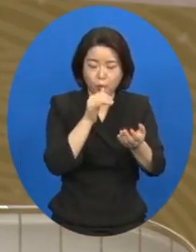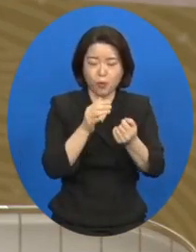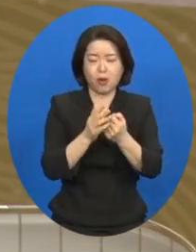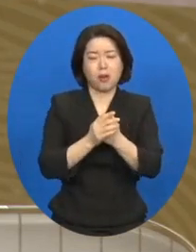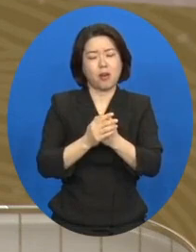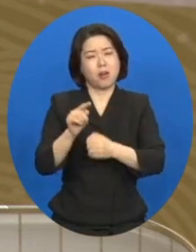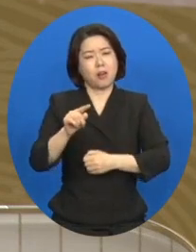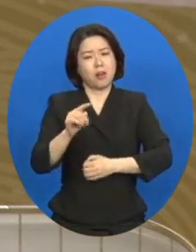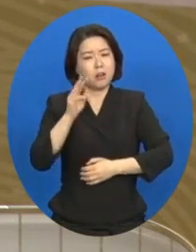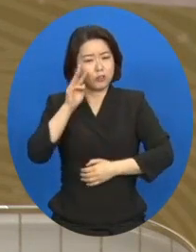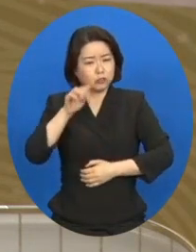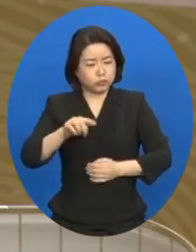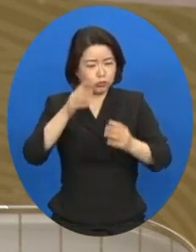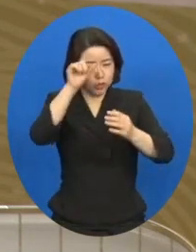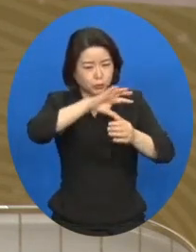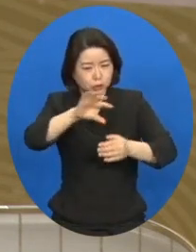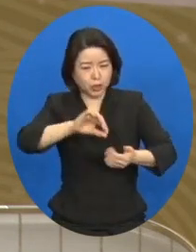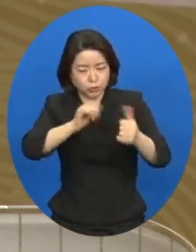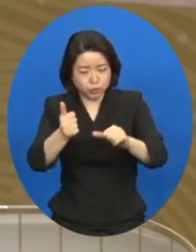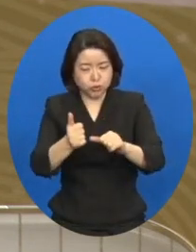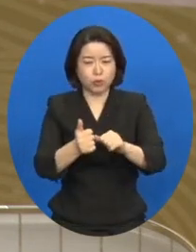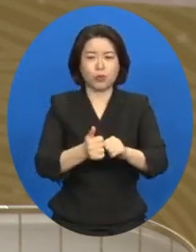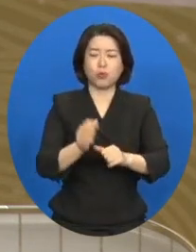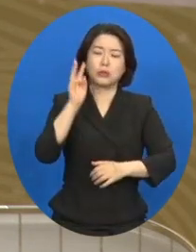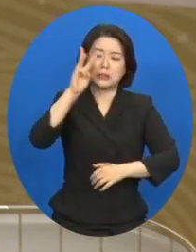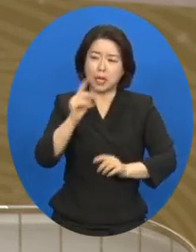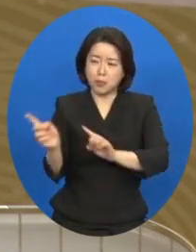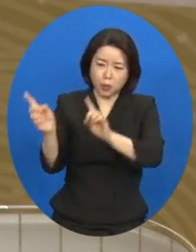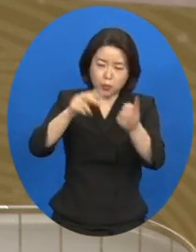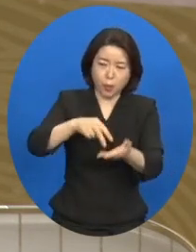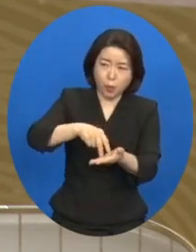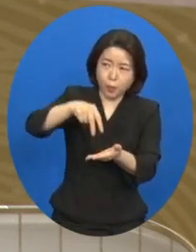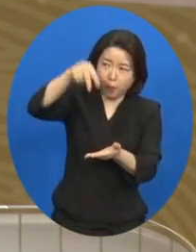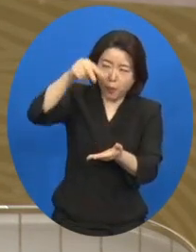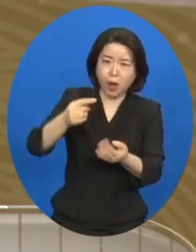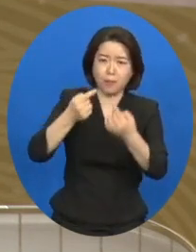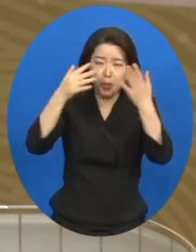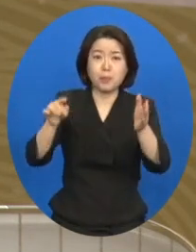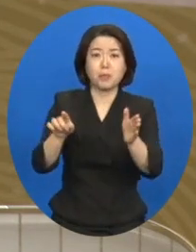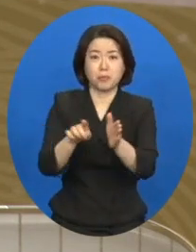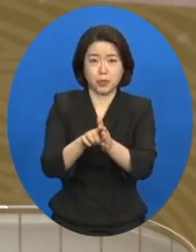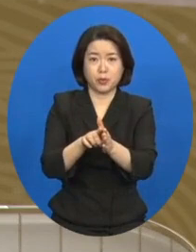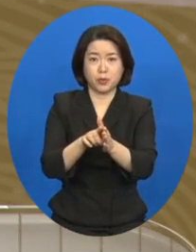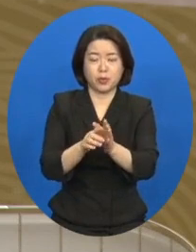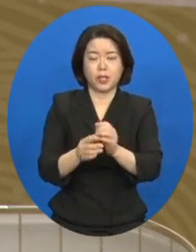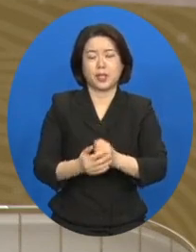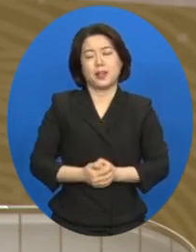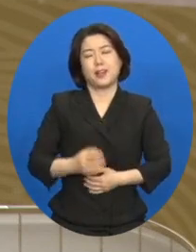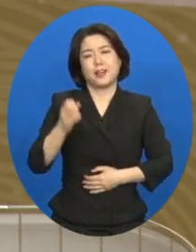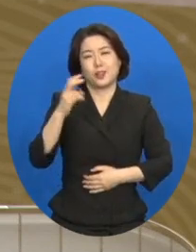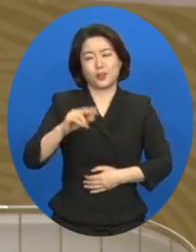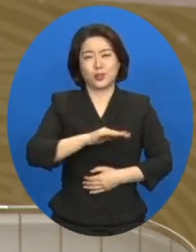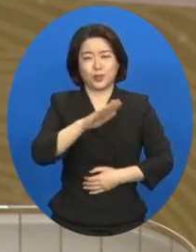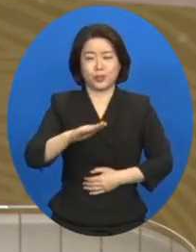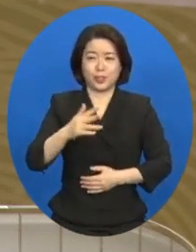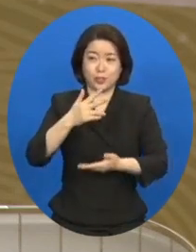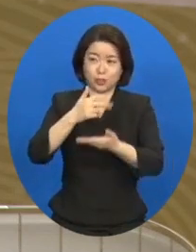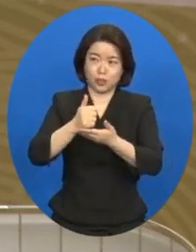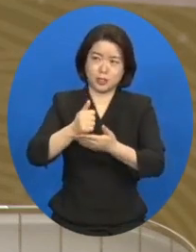부활하셨고 승천하셨음을 분명히 믿습니다. 우리는 또한 예수님이 분명히 재림에